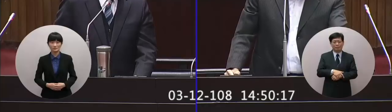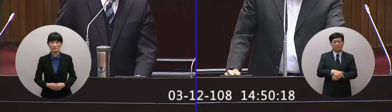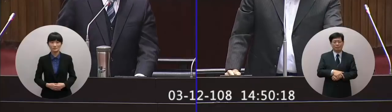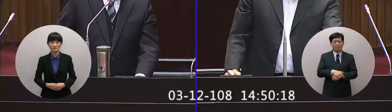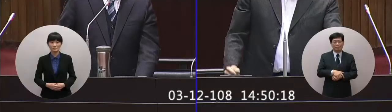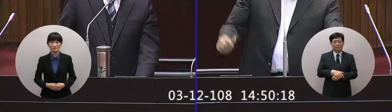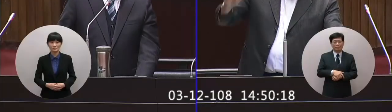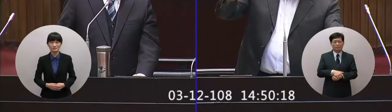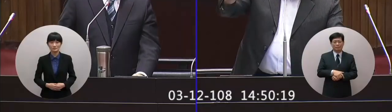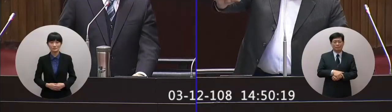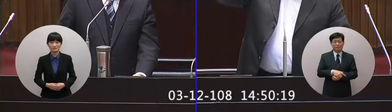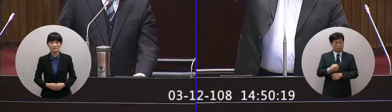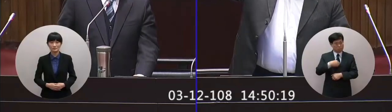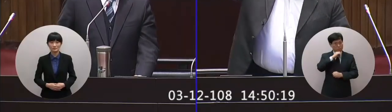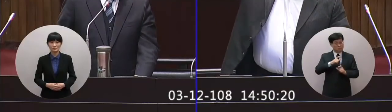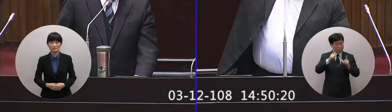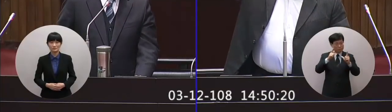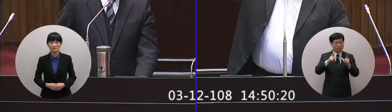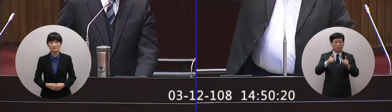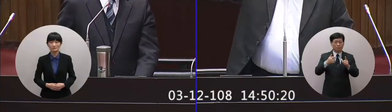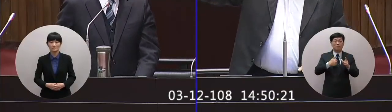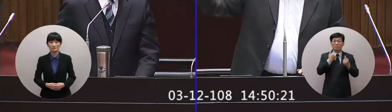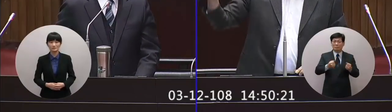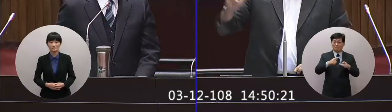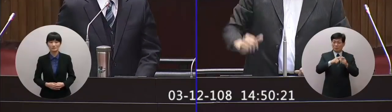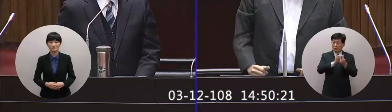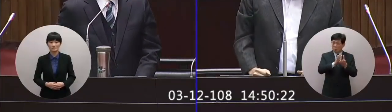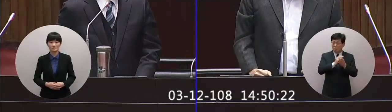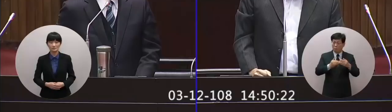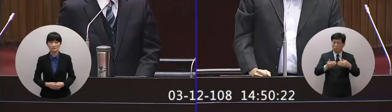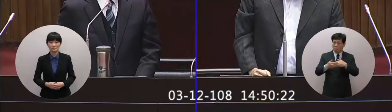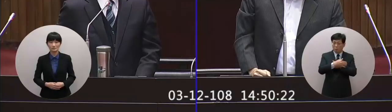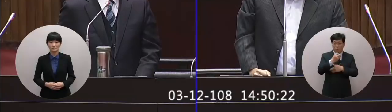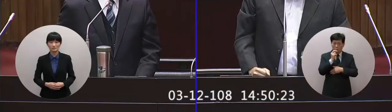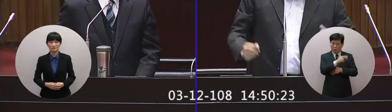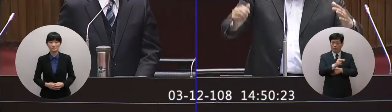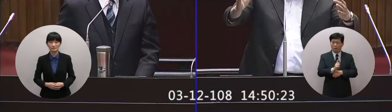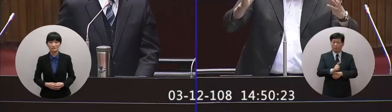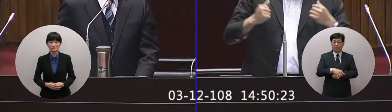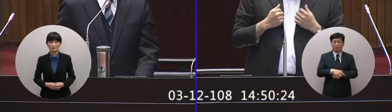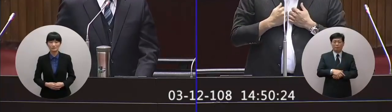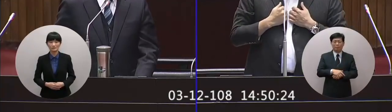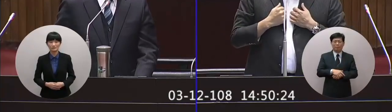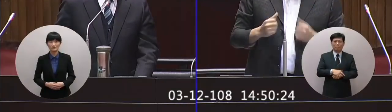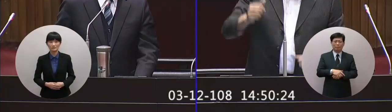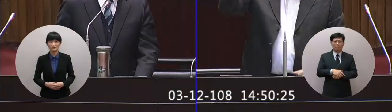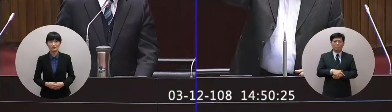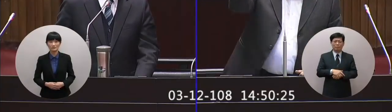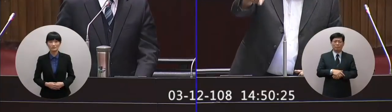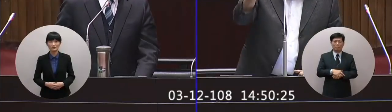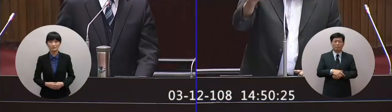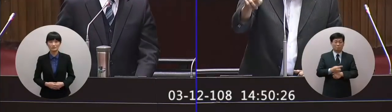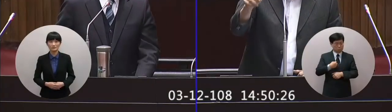那么，咱屏东为家来设底大鹏湾，可以看得出来的是啥？我们这个时候，我